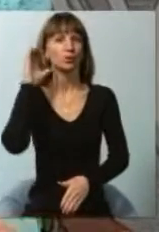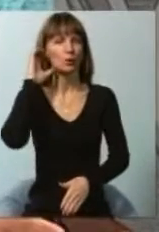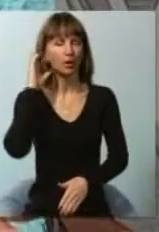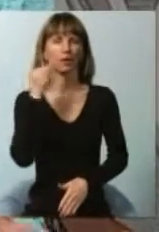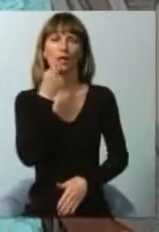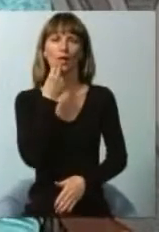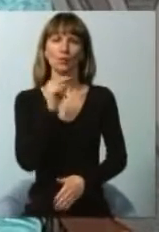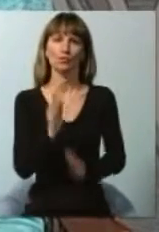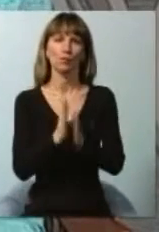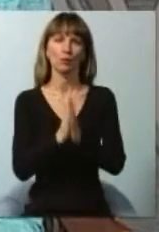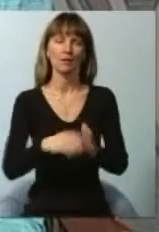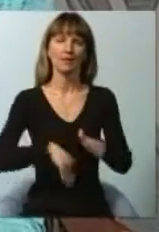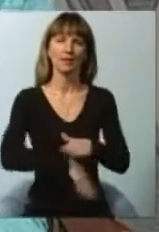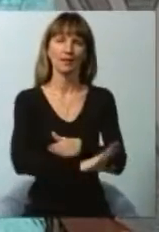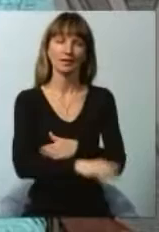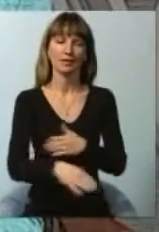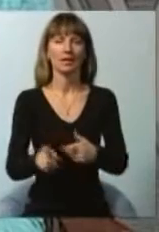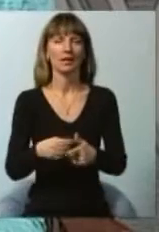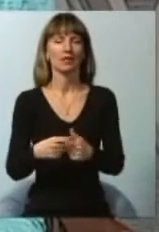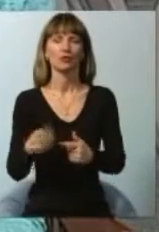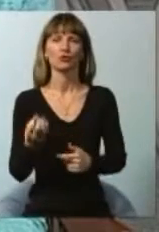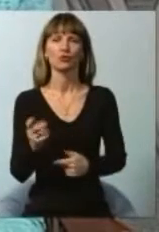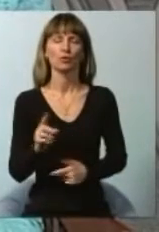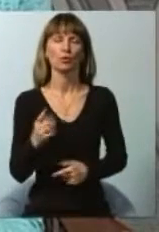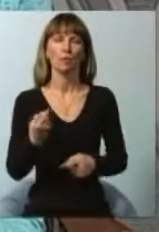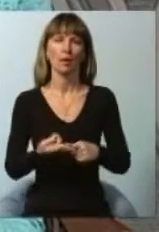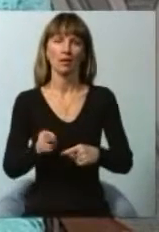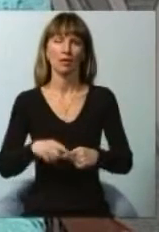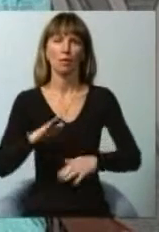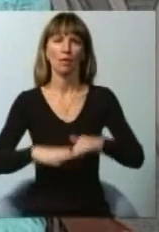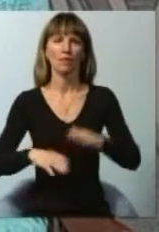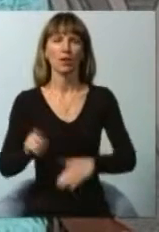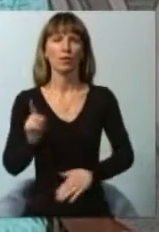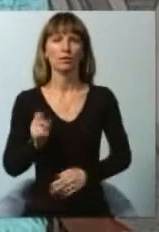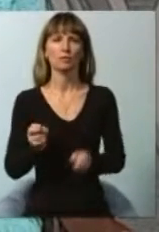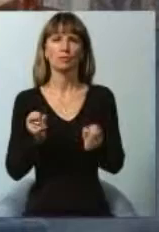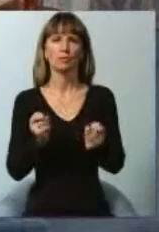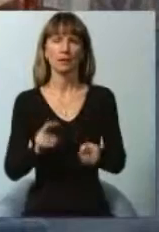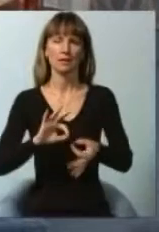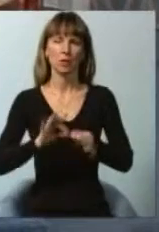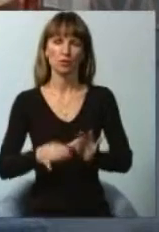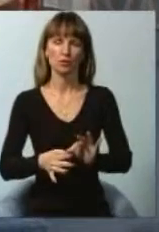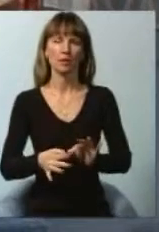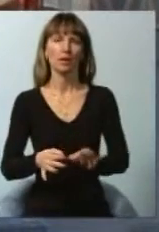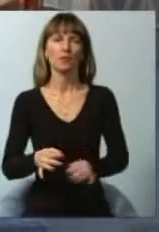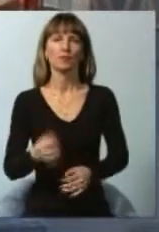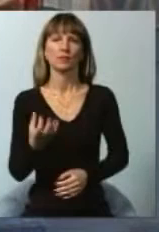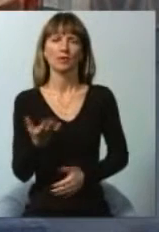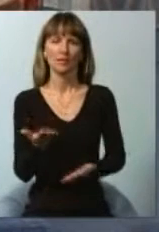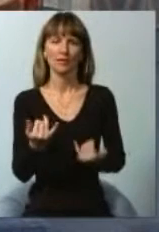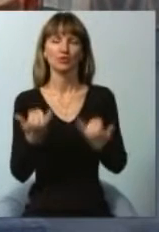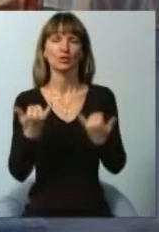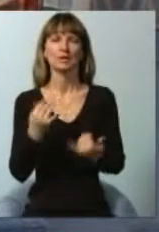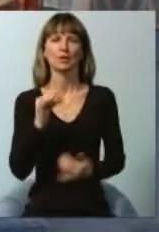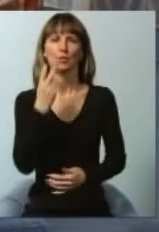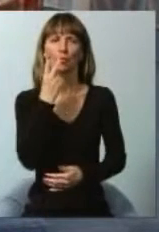її або попросити вийти, або ще щось. Тому професія охоронця – це дуже складна і ризикована професія. А, до речі, давайте ж прямо